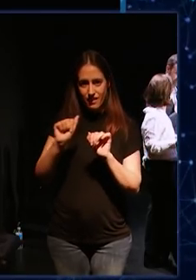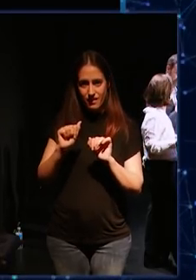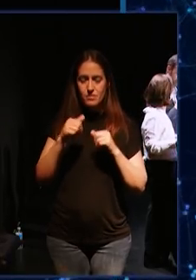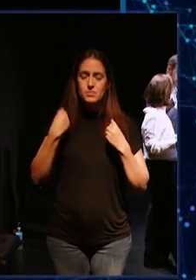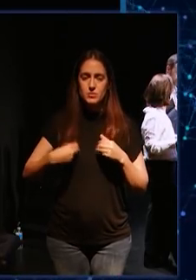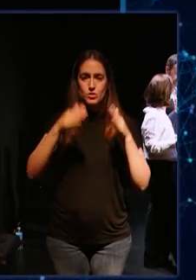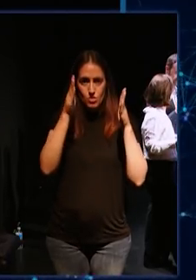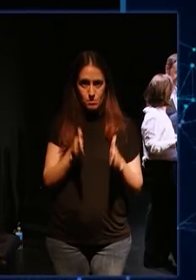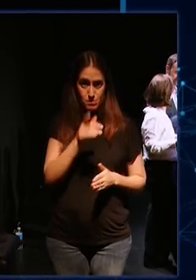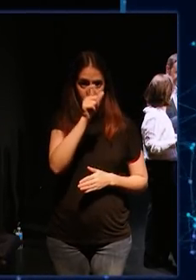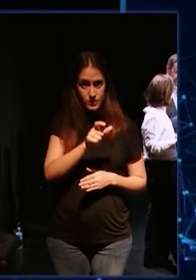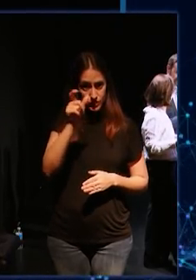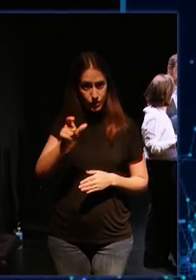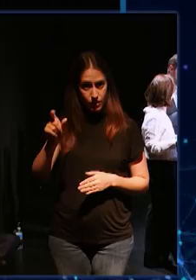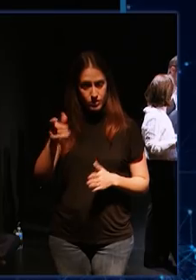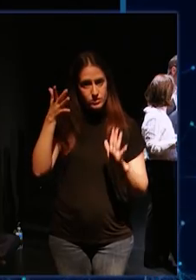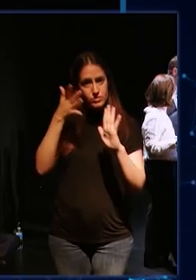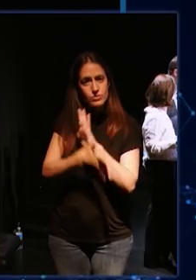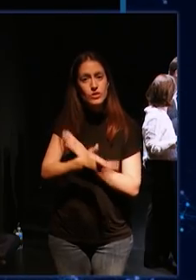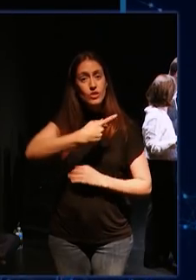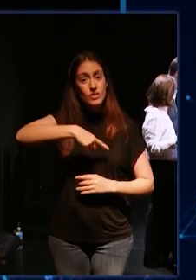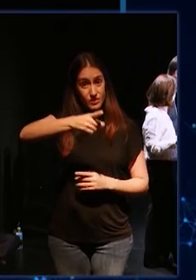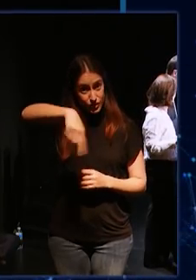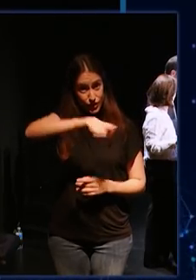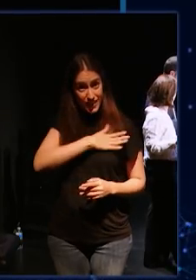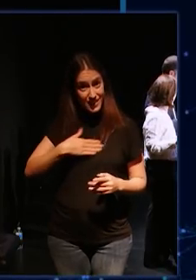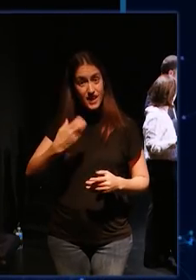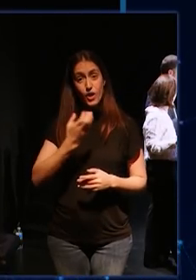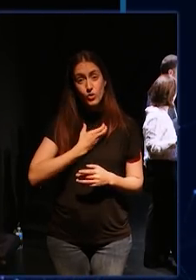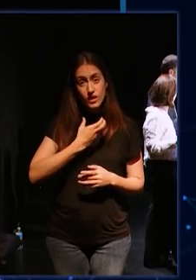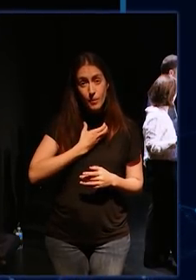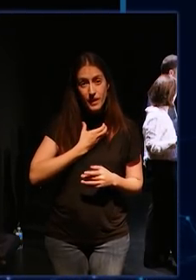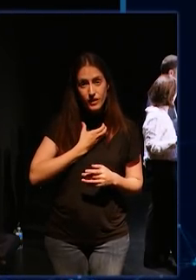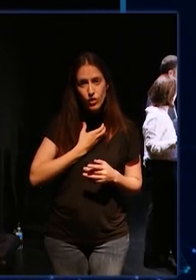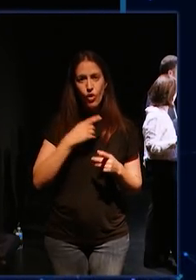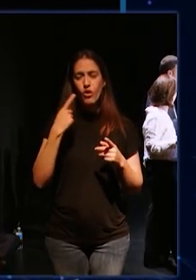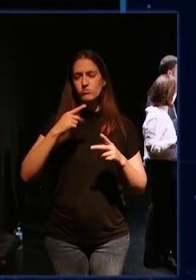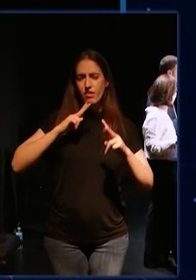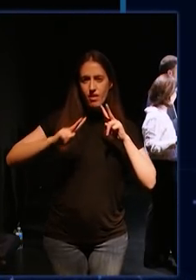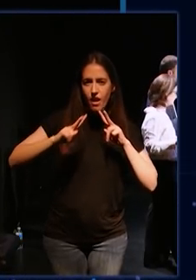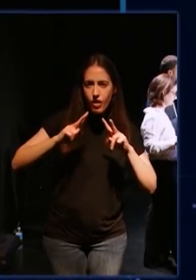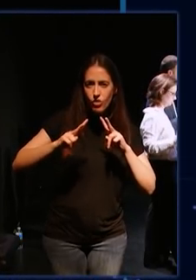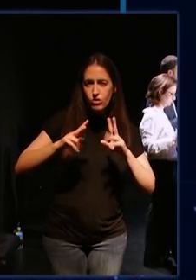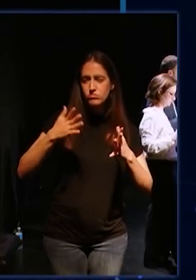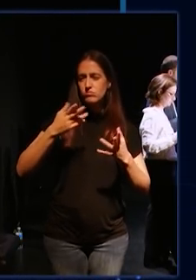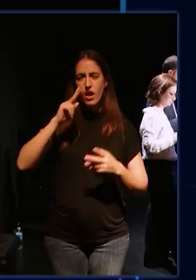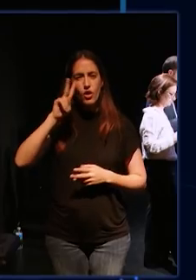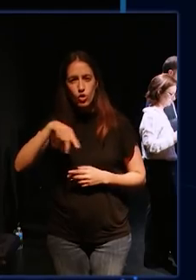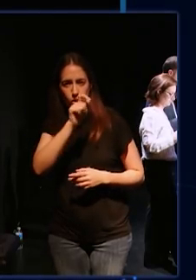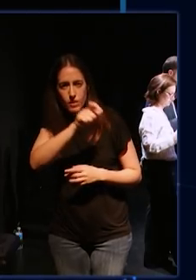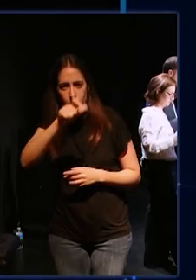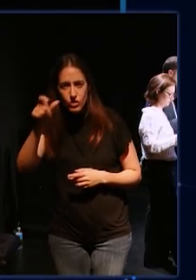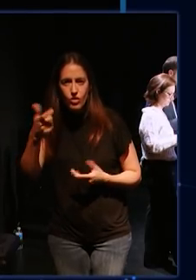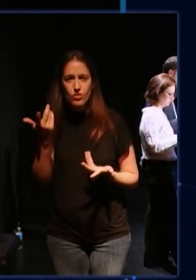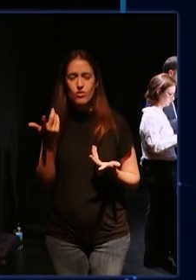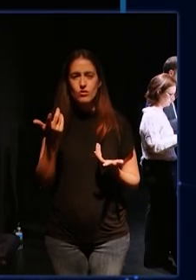personas. Por tanto, si queréis un ayuntamiento donde el diálogo, donde el reconocimiento a las personas,